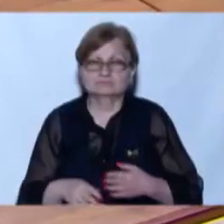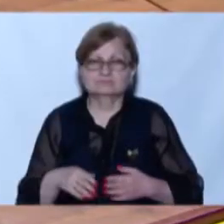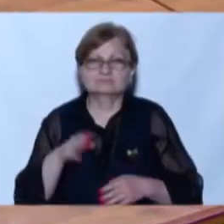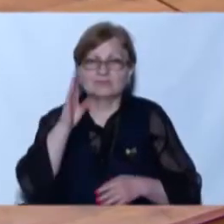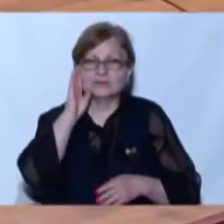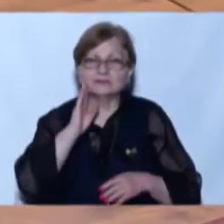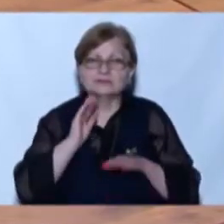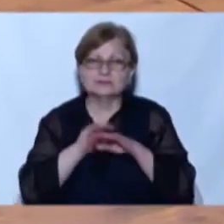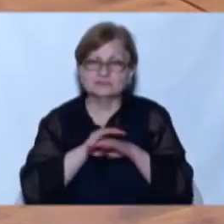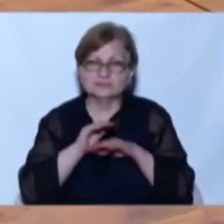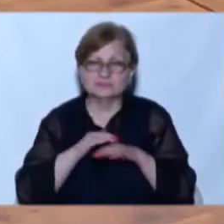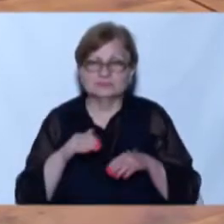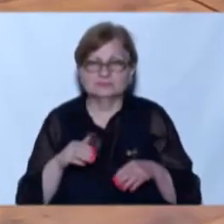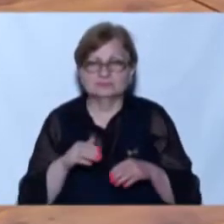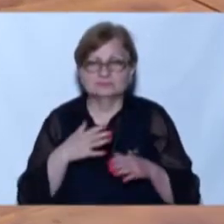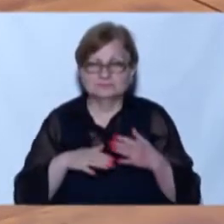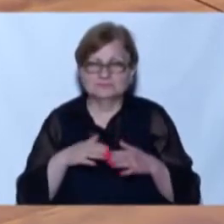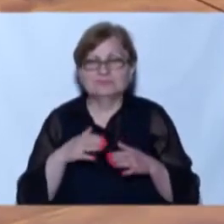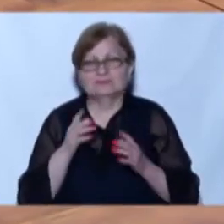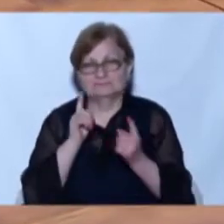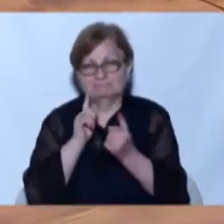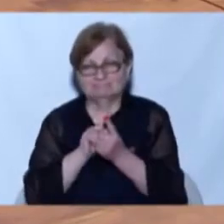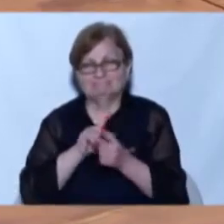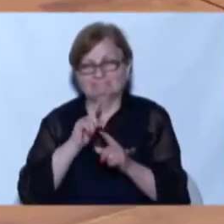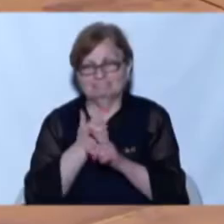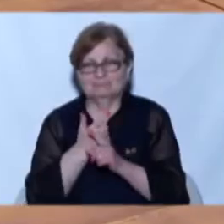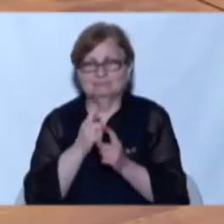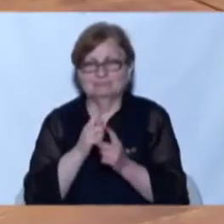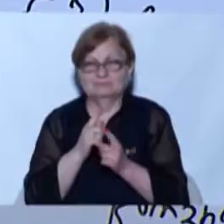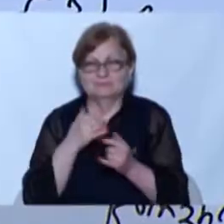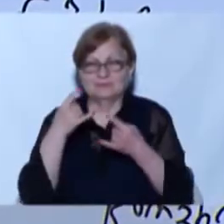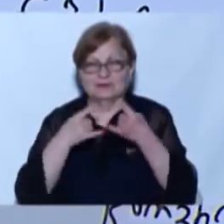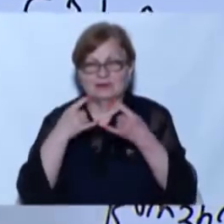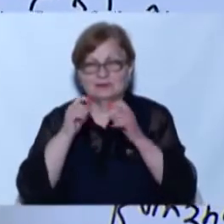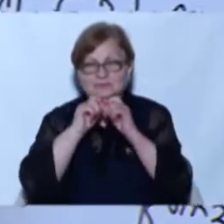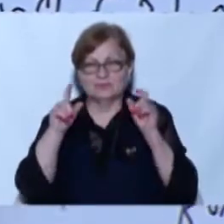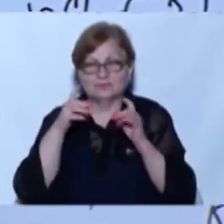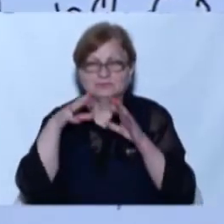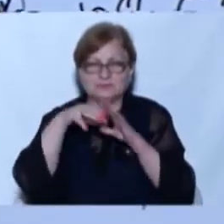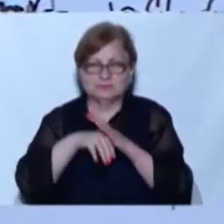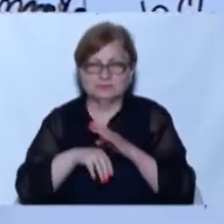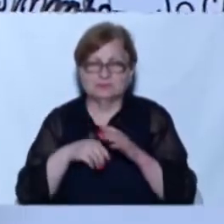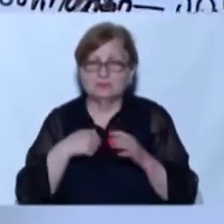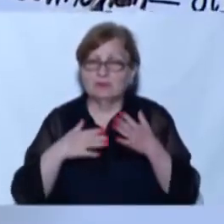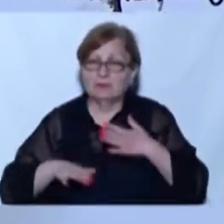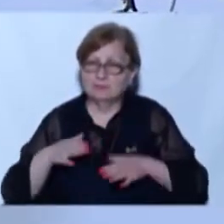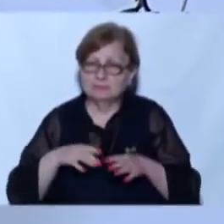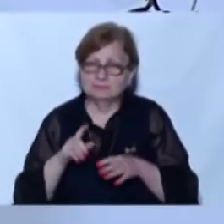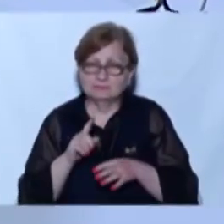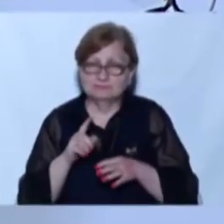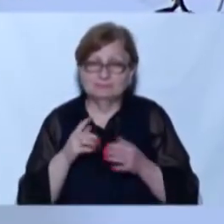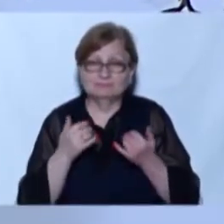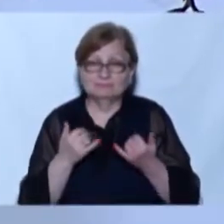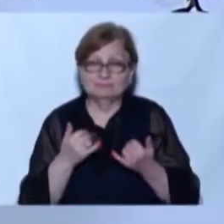Dilem şudobisa bavşebo. Miharia ro çün kulav vtebit teleskolis eterşi. Miharia isits ro